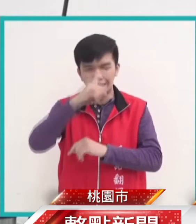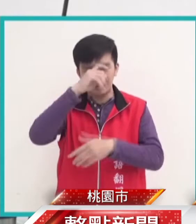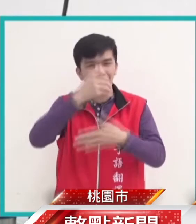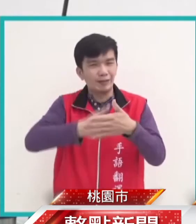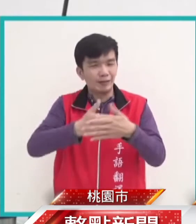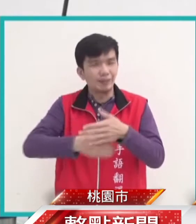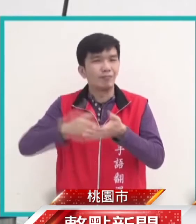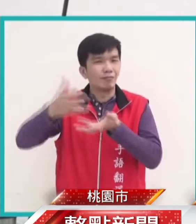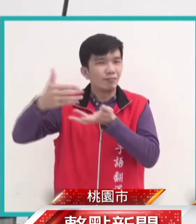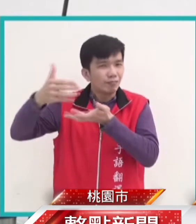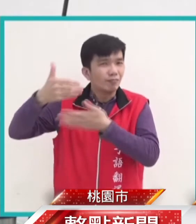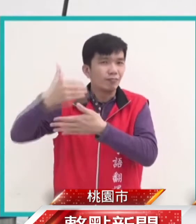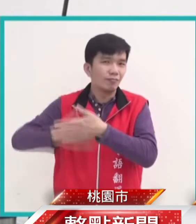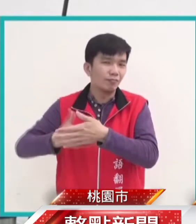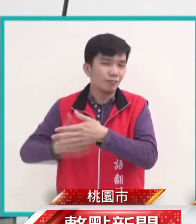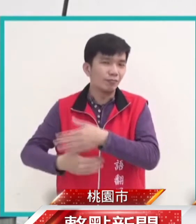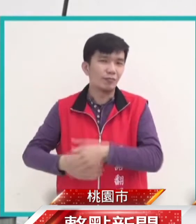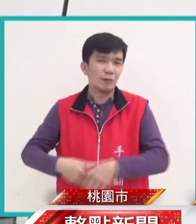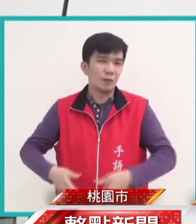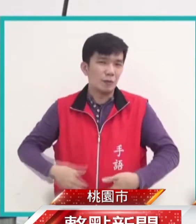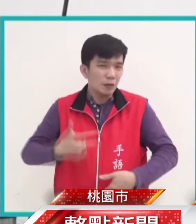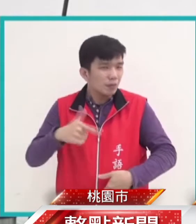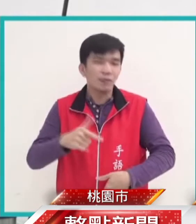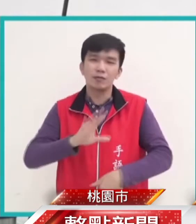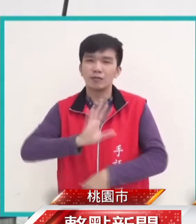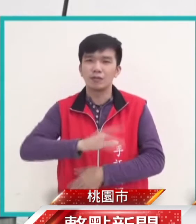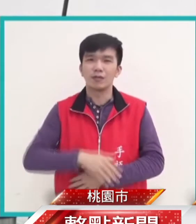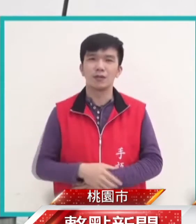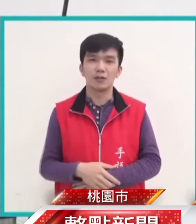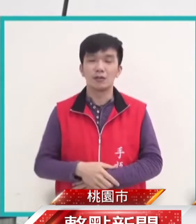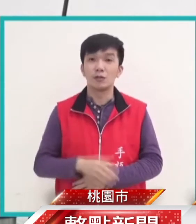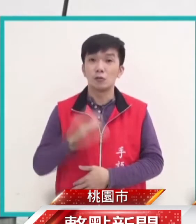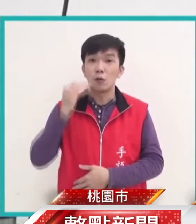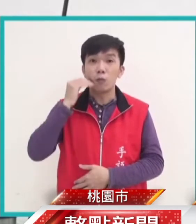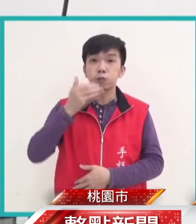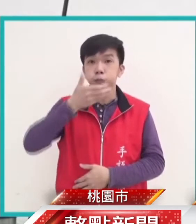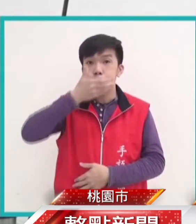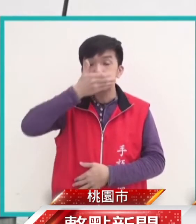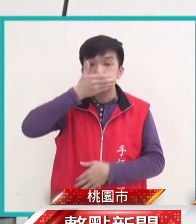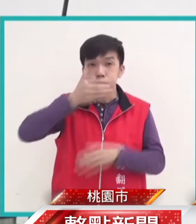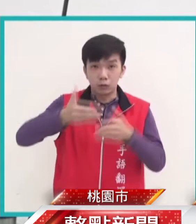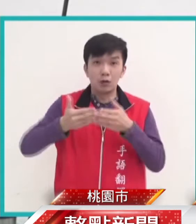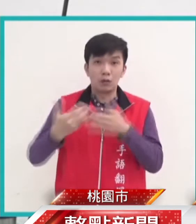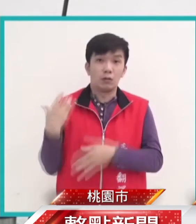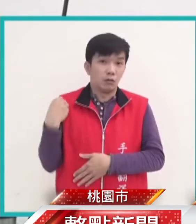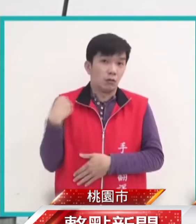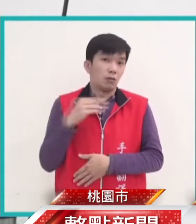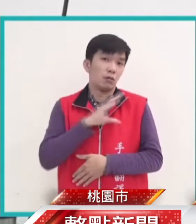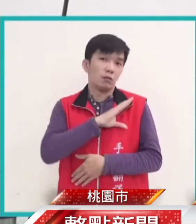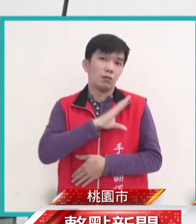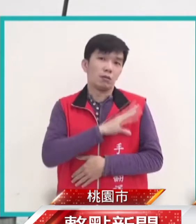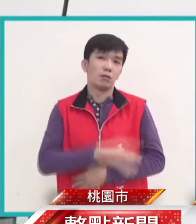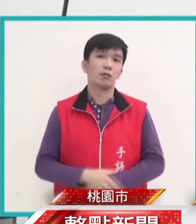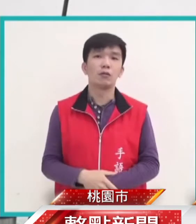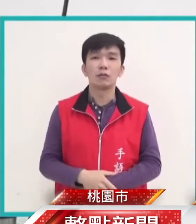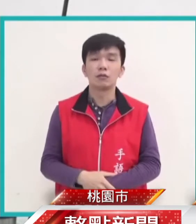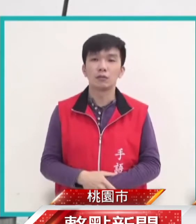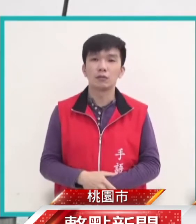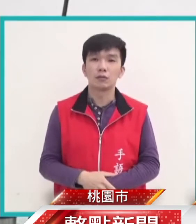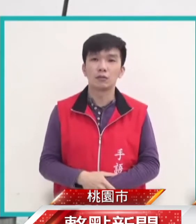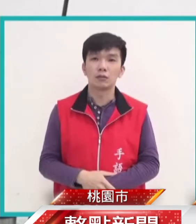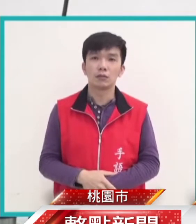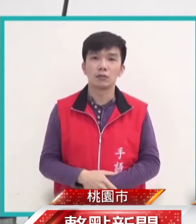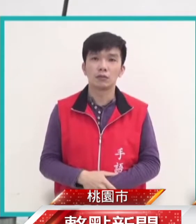叙，那该戴口罩的时间都要戴好戴满。那这个